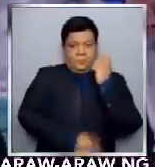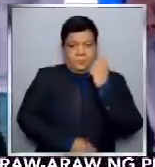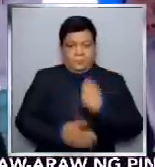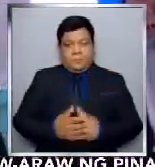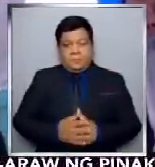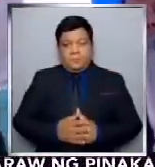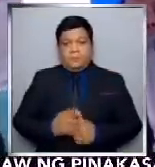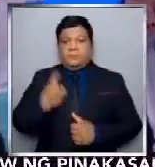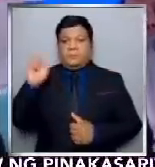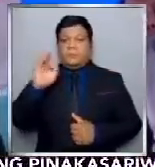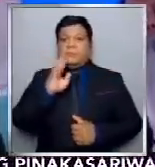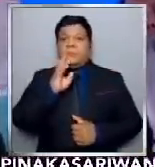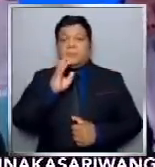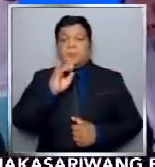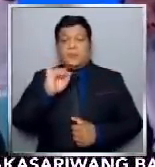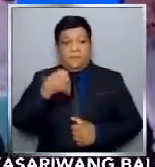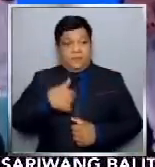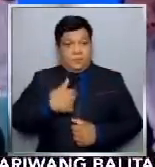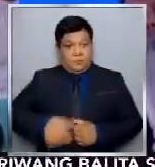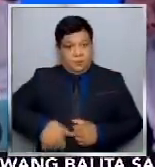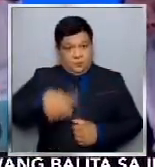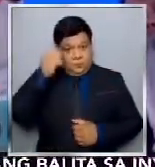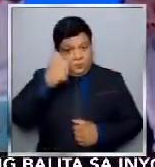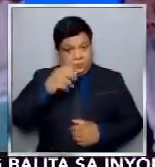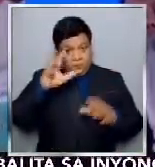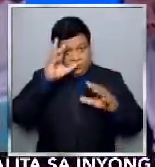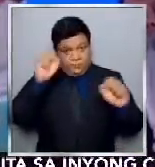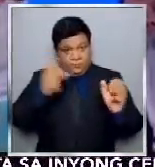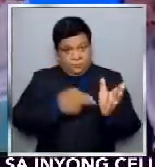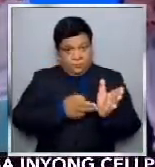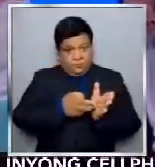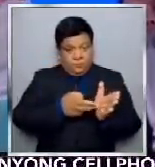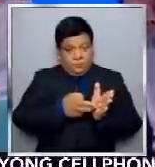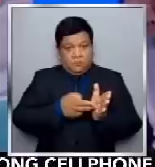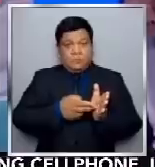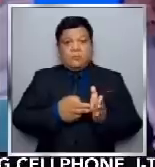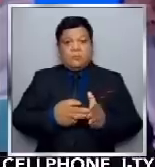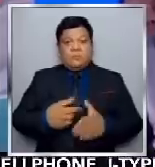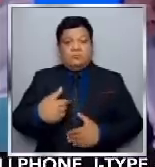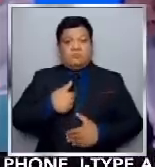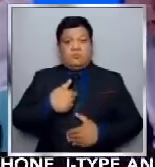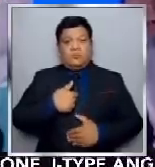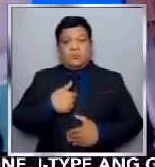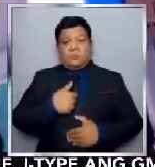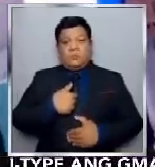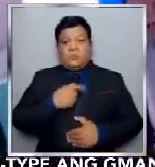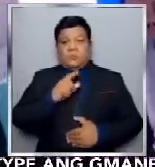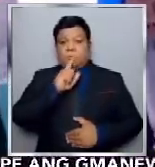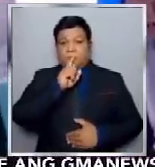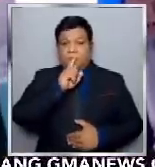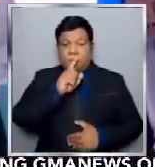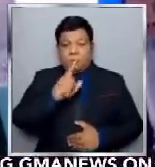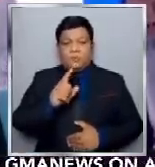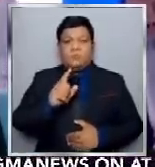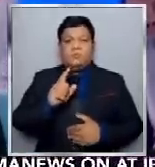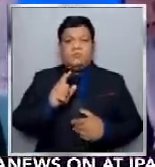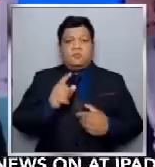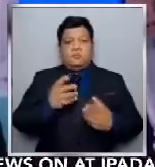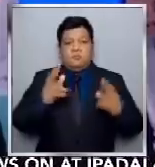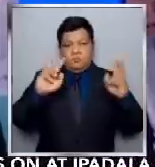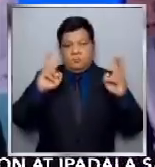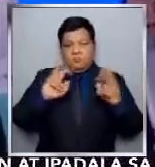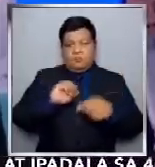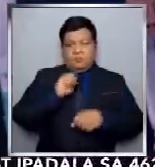sa tinuray lang, ako nang amindahan ang batas ka ng anti-dummy law. Kay